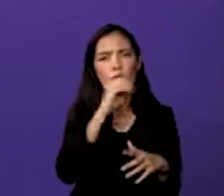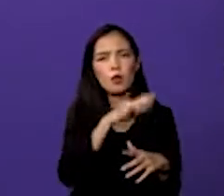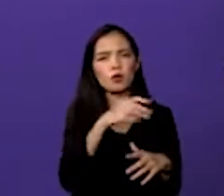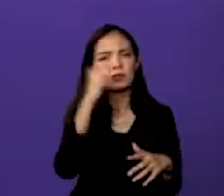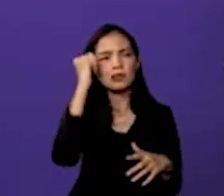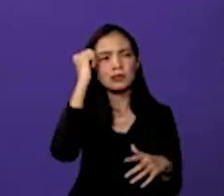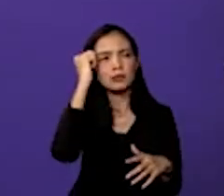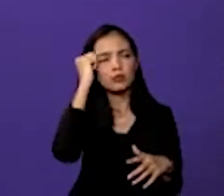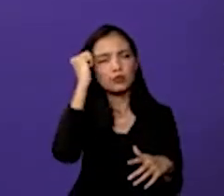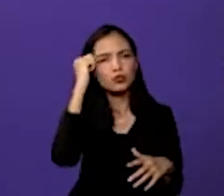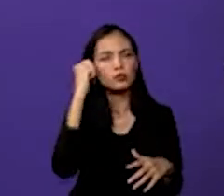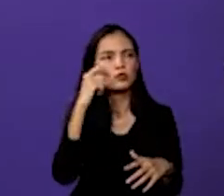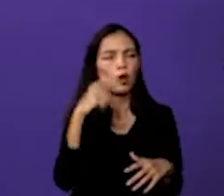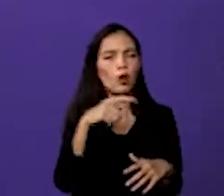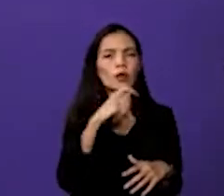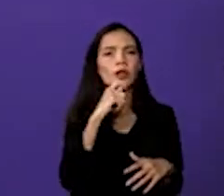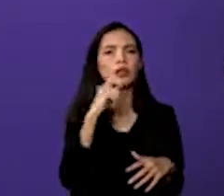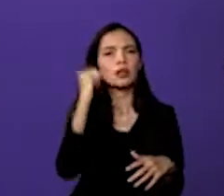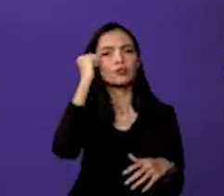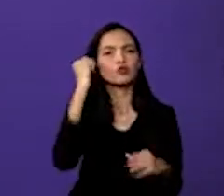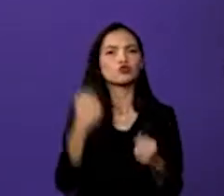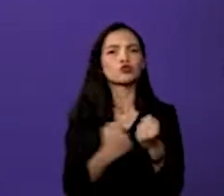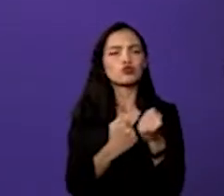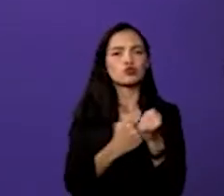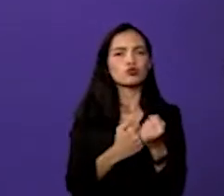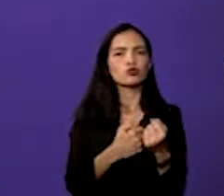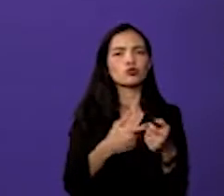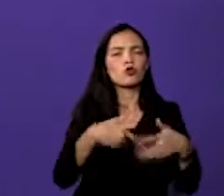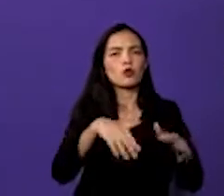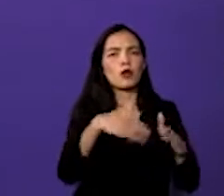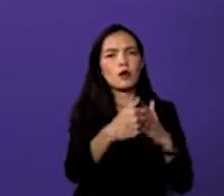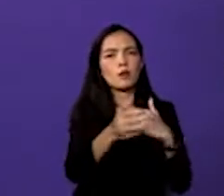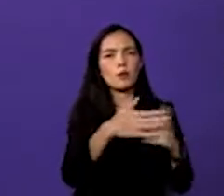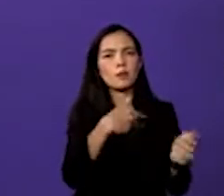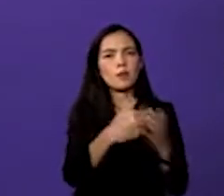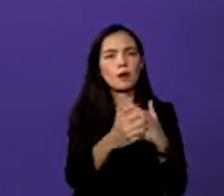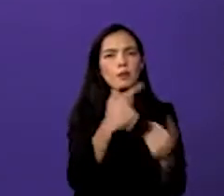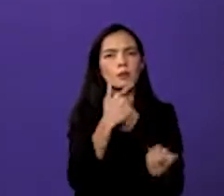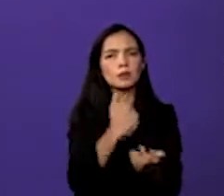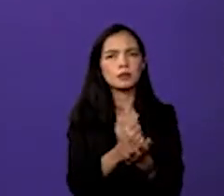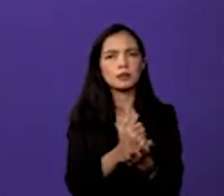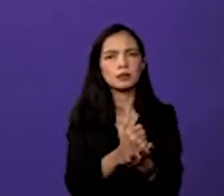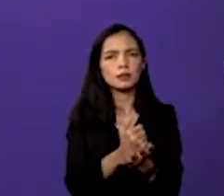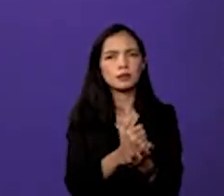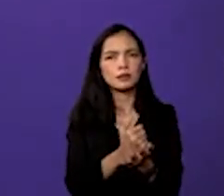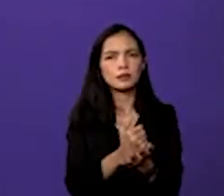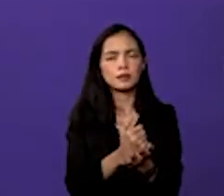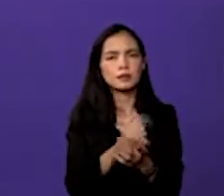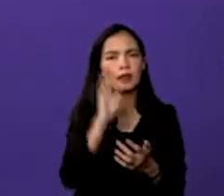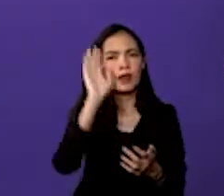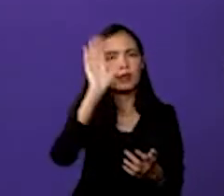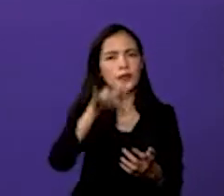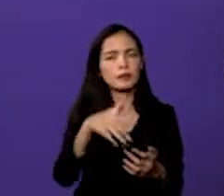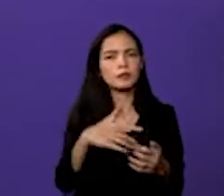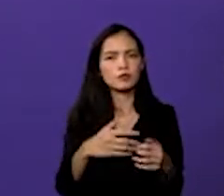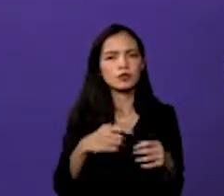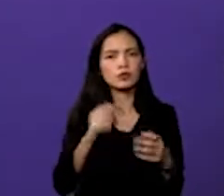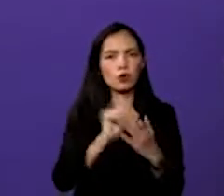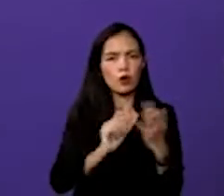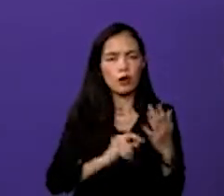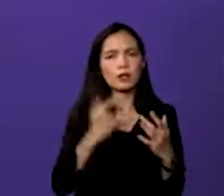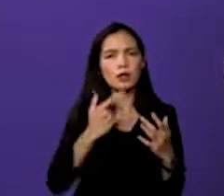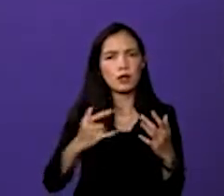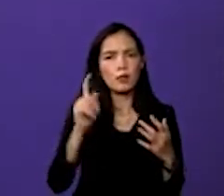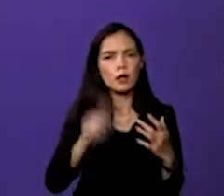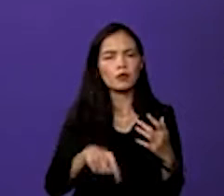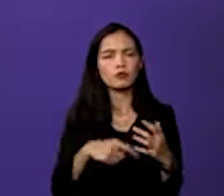Ibu saya mendukung penuh gitu ya udah sana enggak apa-apa yang penting ee nanti dilanjutin sekolahnya gitu